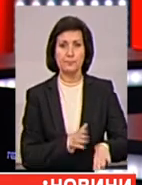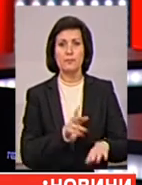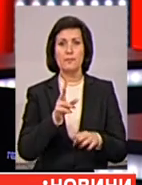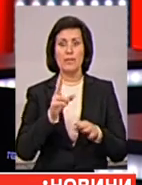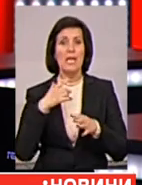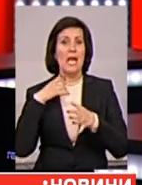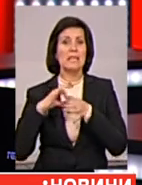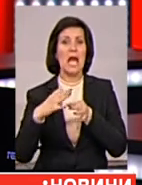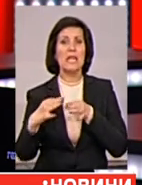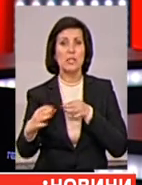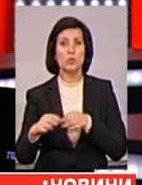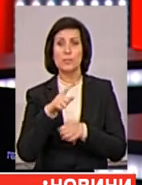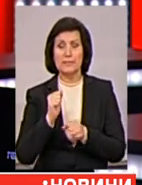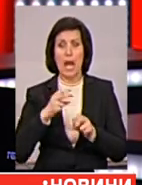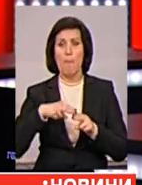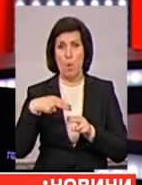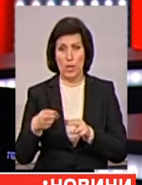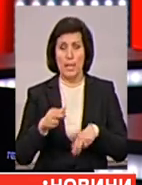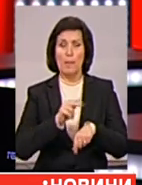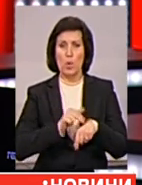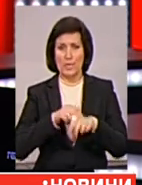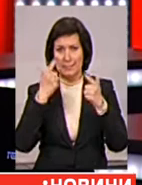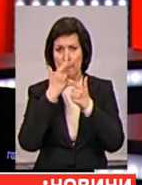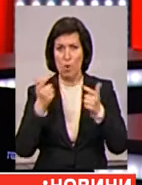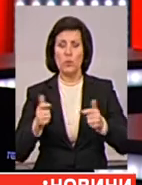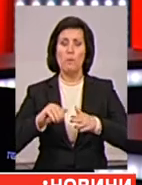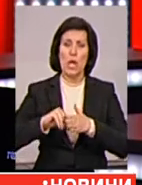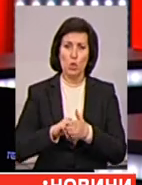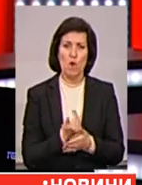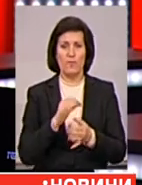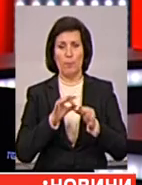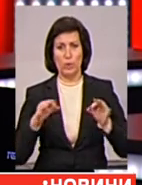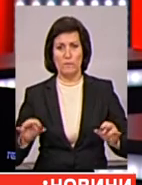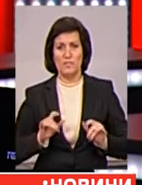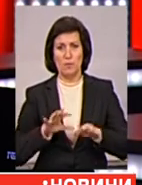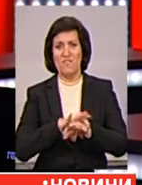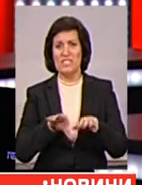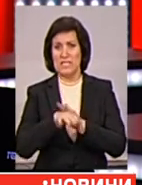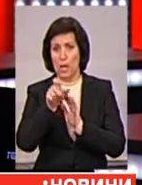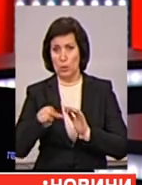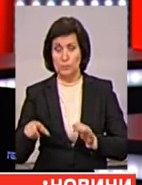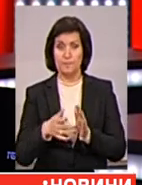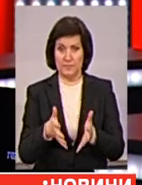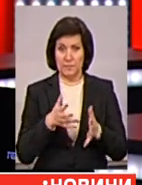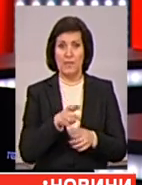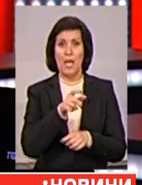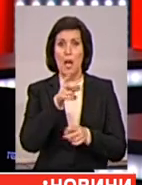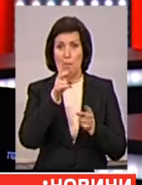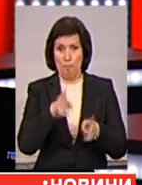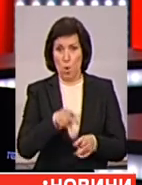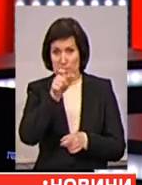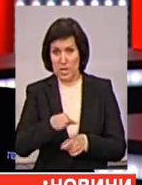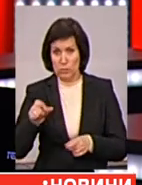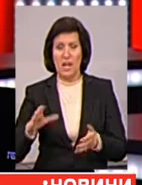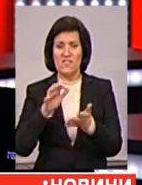На ланцюг за борги поліція повідомила нові подробиці справи мелітопольських заручників. З'ясувалося, що постраждалі винаймали житло